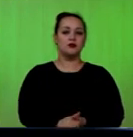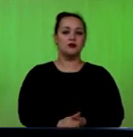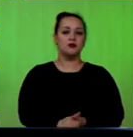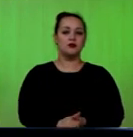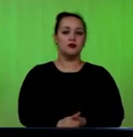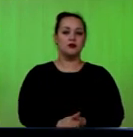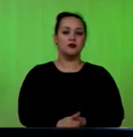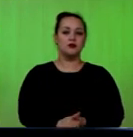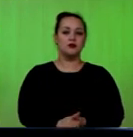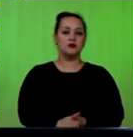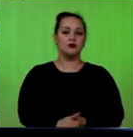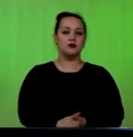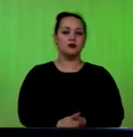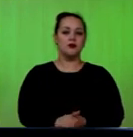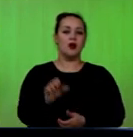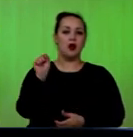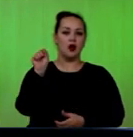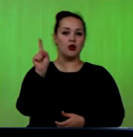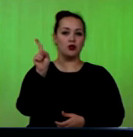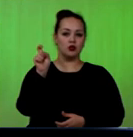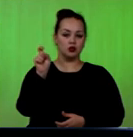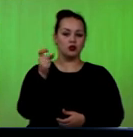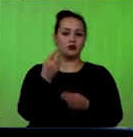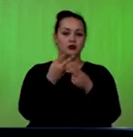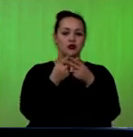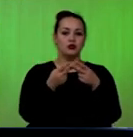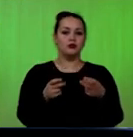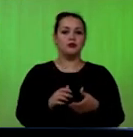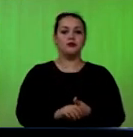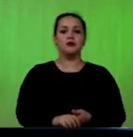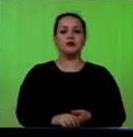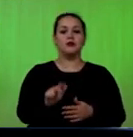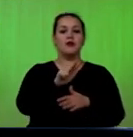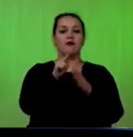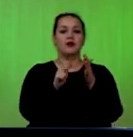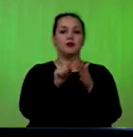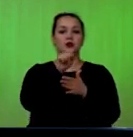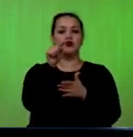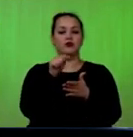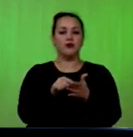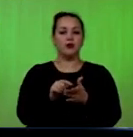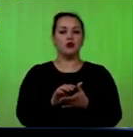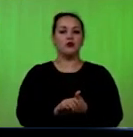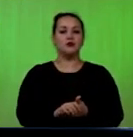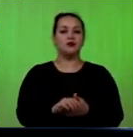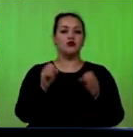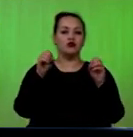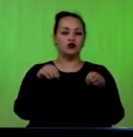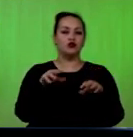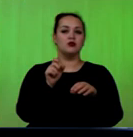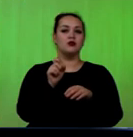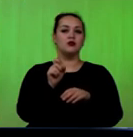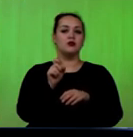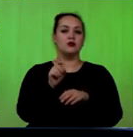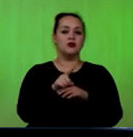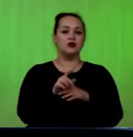замечательно вариант a 100 восемнадцатый вопрос решите задачу